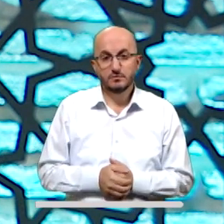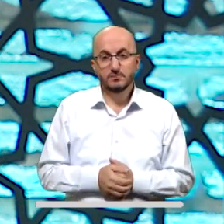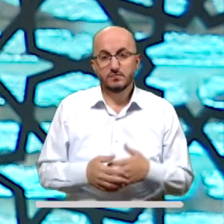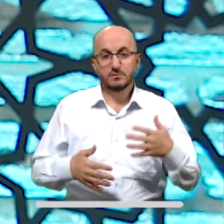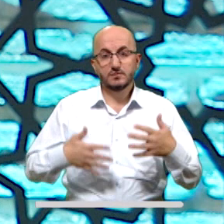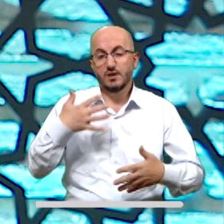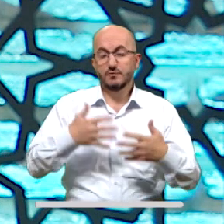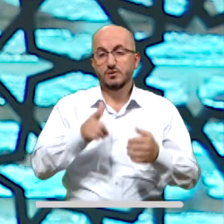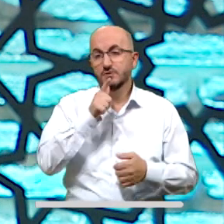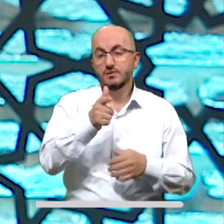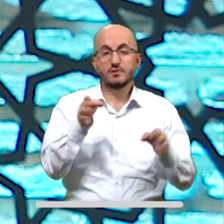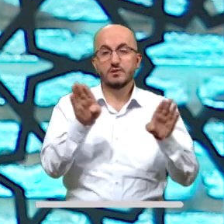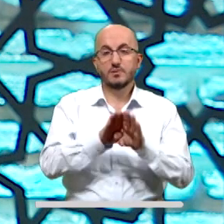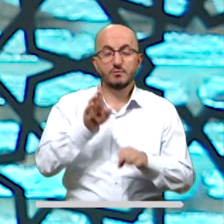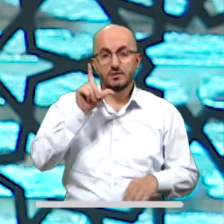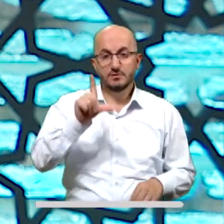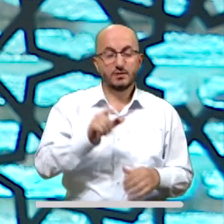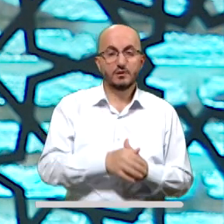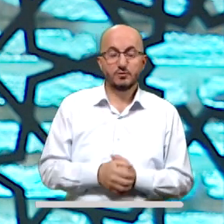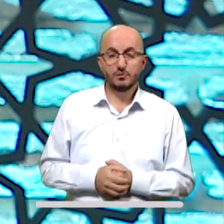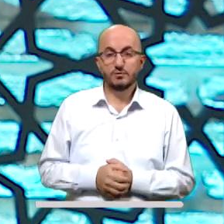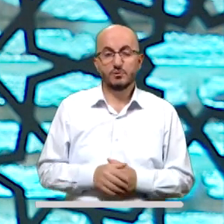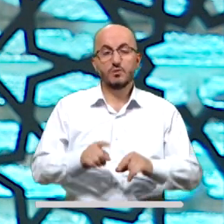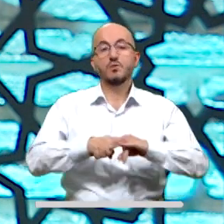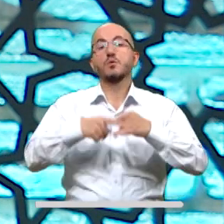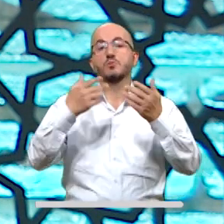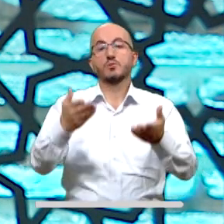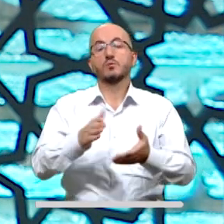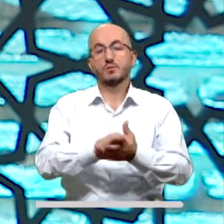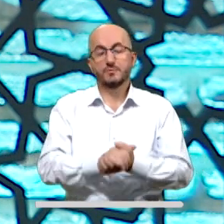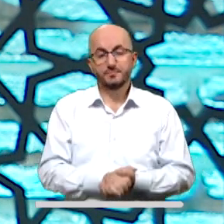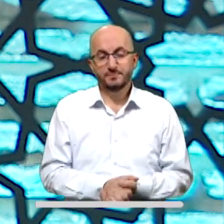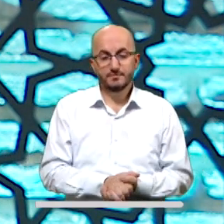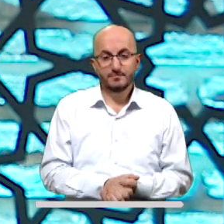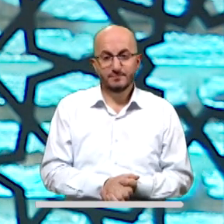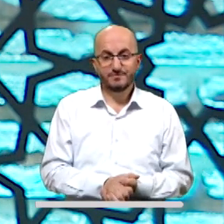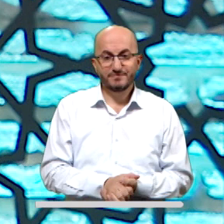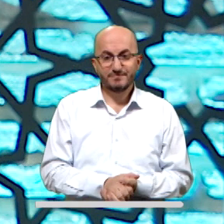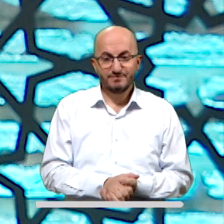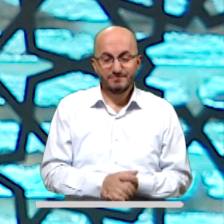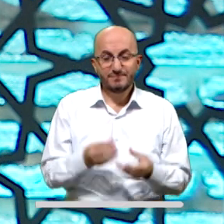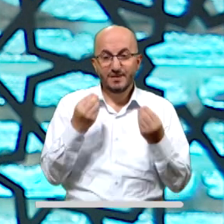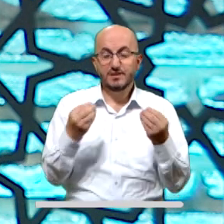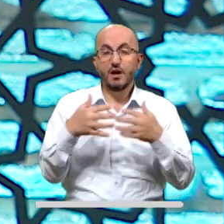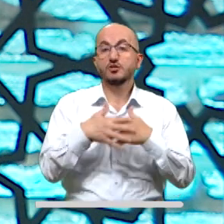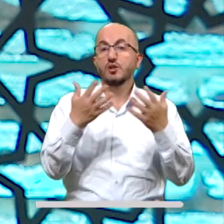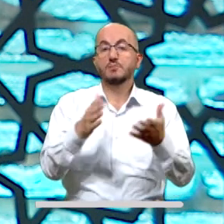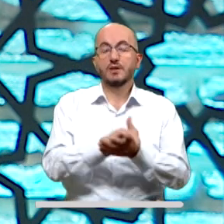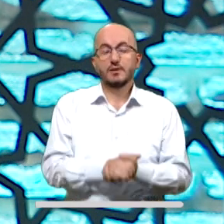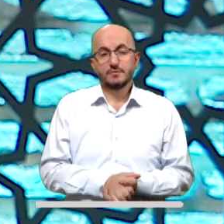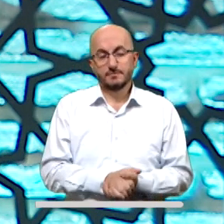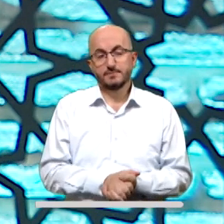Televizyonun sesini kapatmanız gerekiyor Fatma Hanım. Hoş bulduk, hoş bulduk. Ne yapayım? İyi akşamlar. İyi